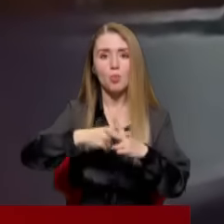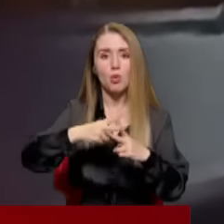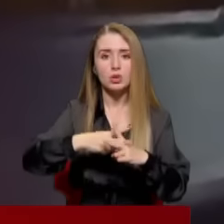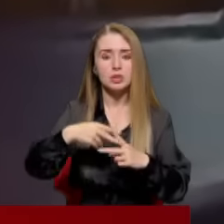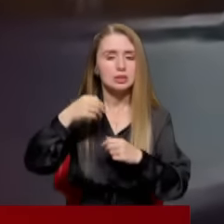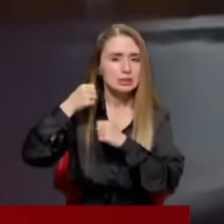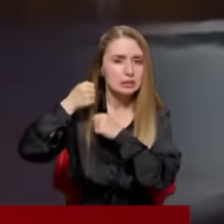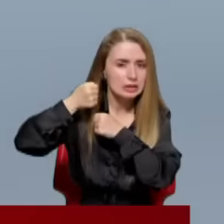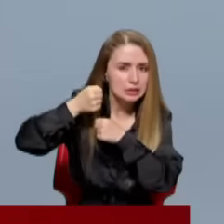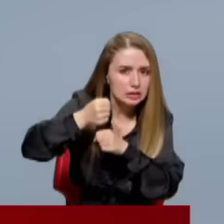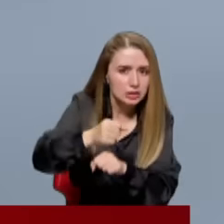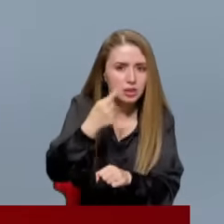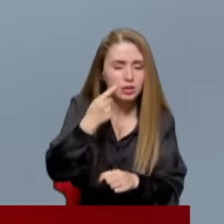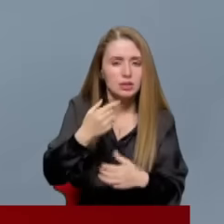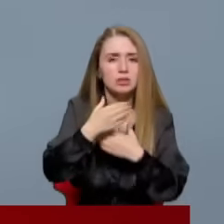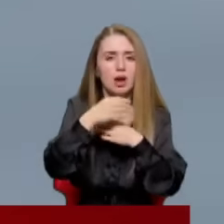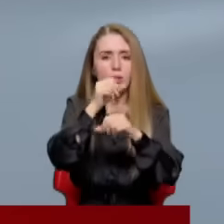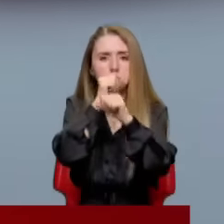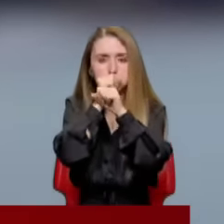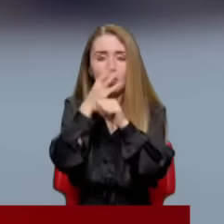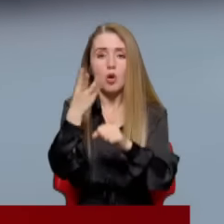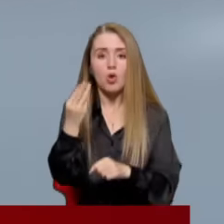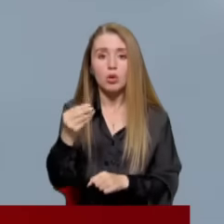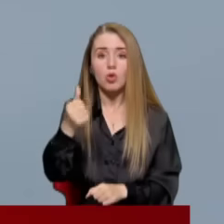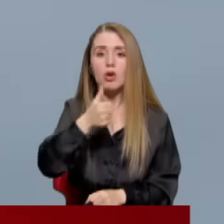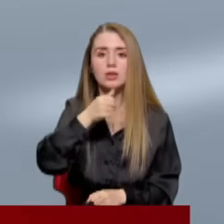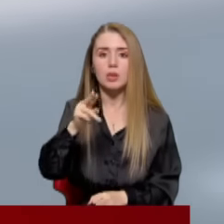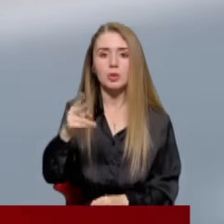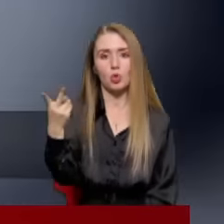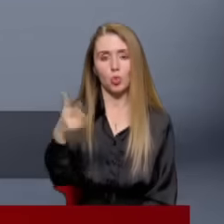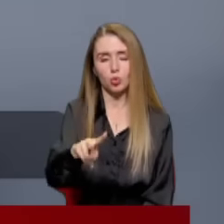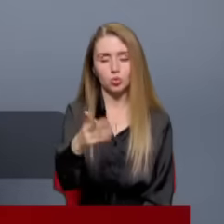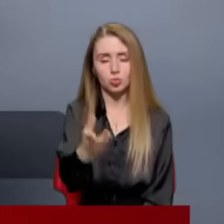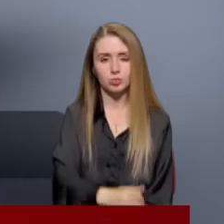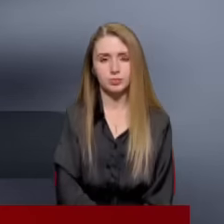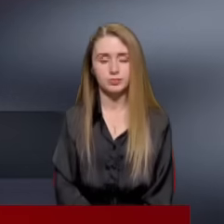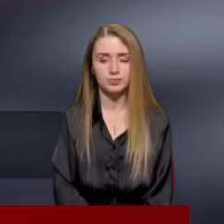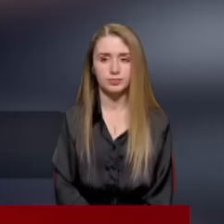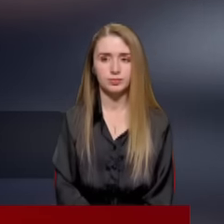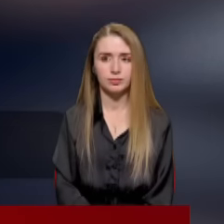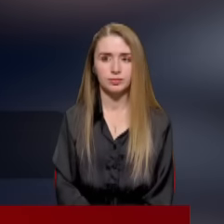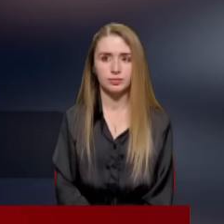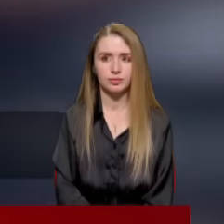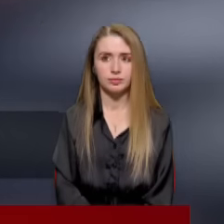boynuna uyguladığı baskıyla nefessiz kalan George Floyd gibi canından oldu.